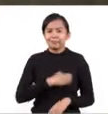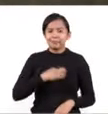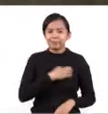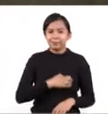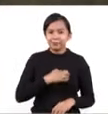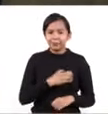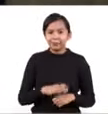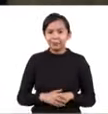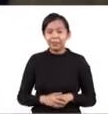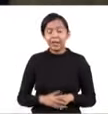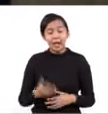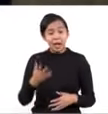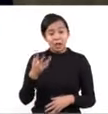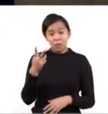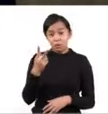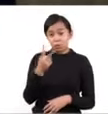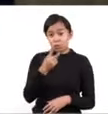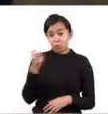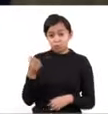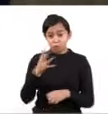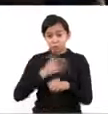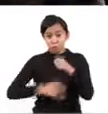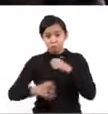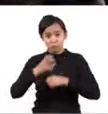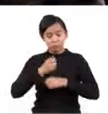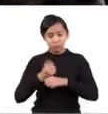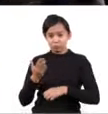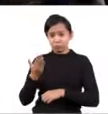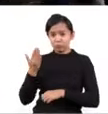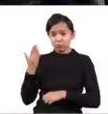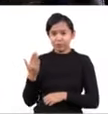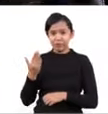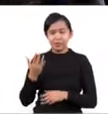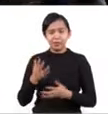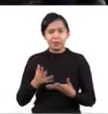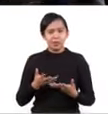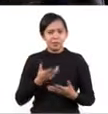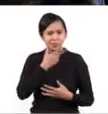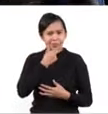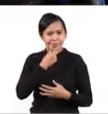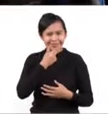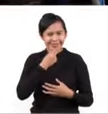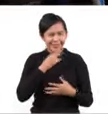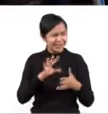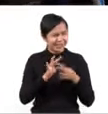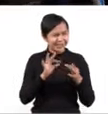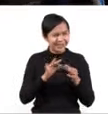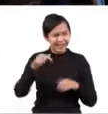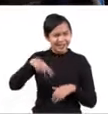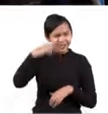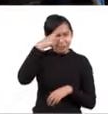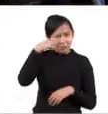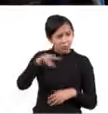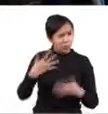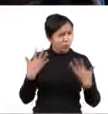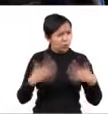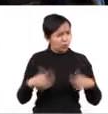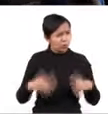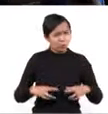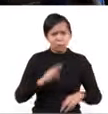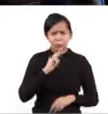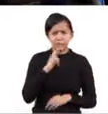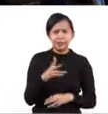200 Jahren über Mexiko geschwärmt und hat vor 200 Jahren geschrieben. Ich kenne con las